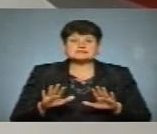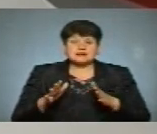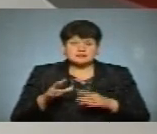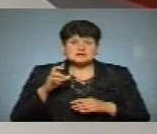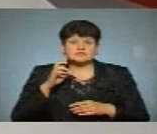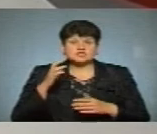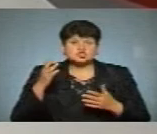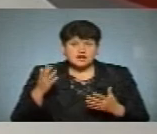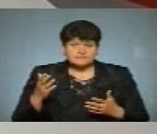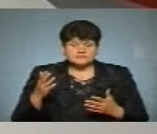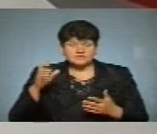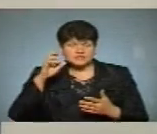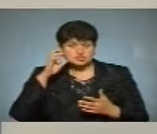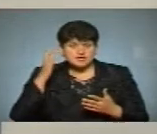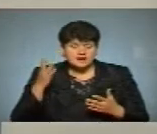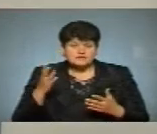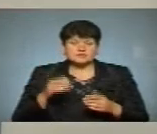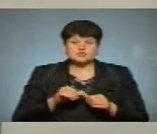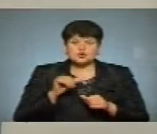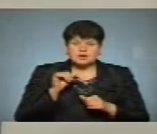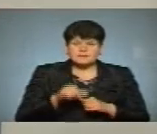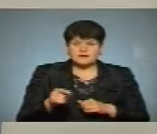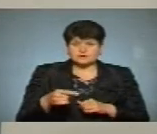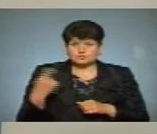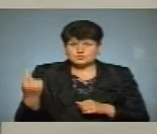державі і, зокрема, в Тернопільській області,